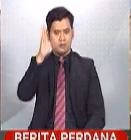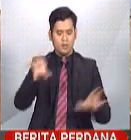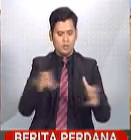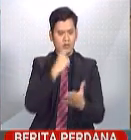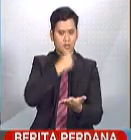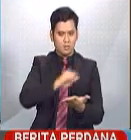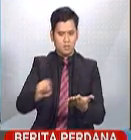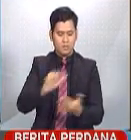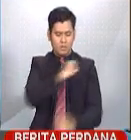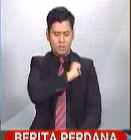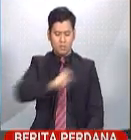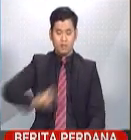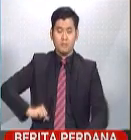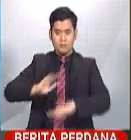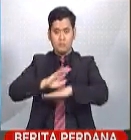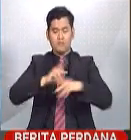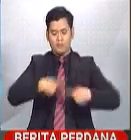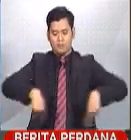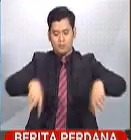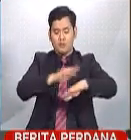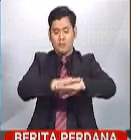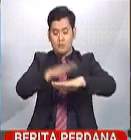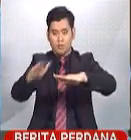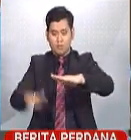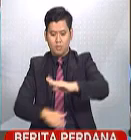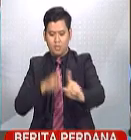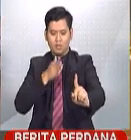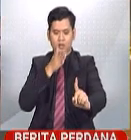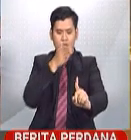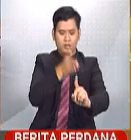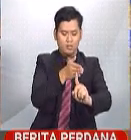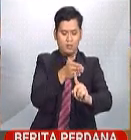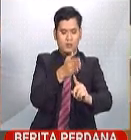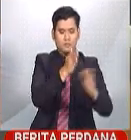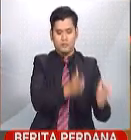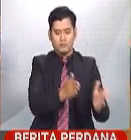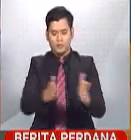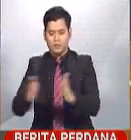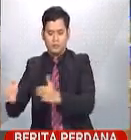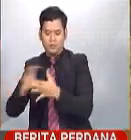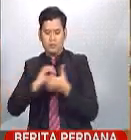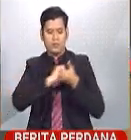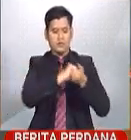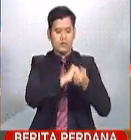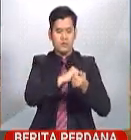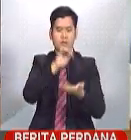Setiausaha Agong parti di bawahnya dalam menyelaras hala tuju dan pelan gabungan tersebut.